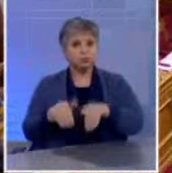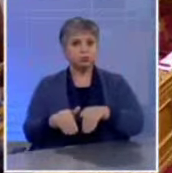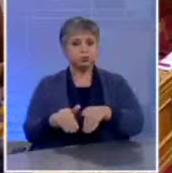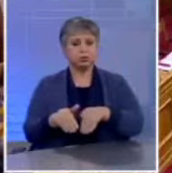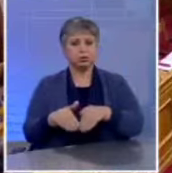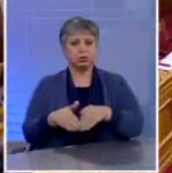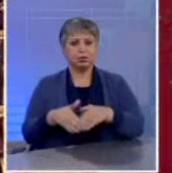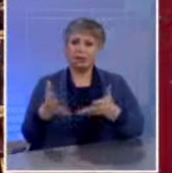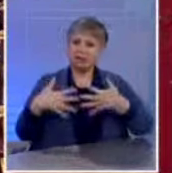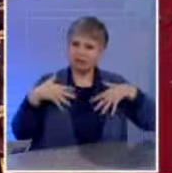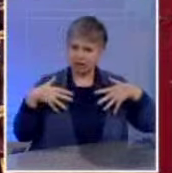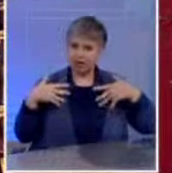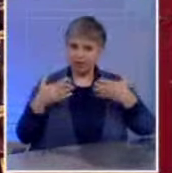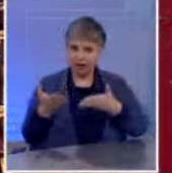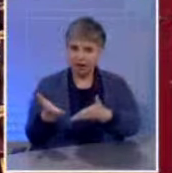Μη χαίρεστε όμως.